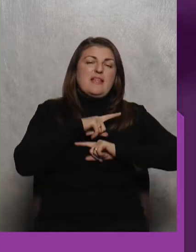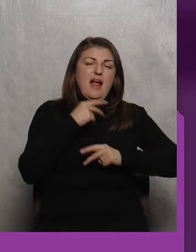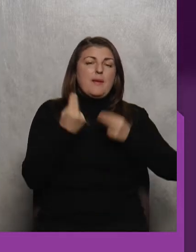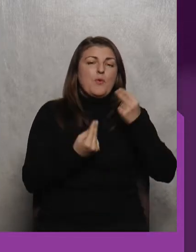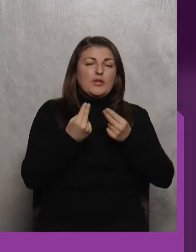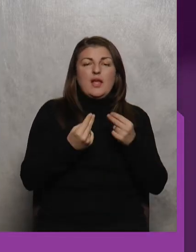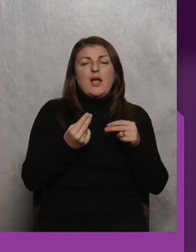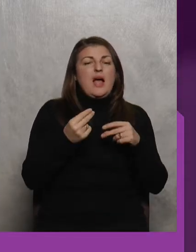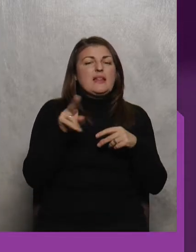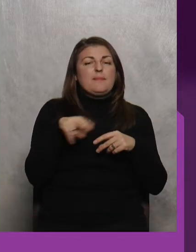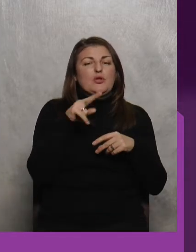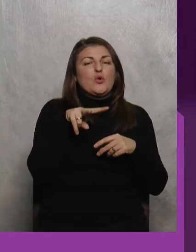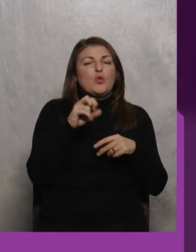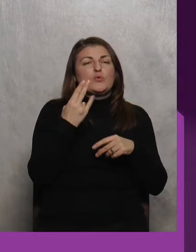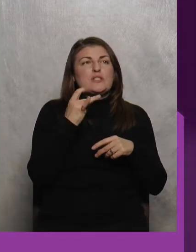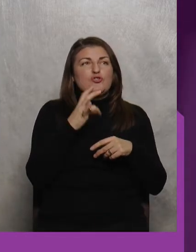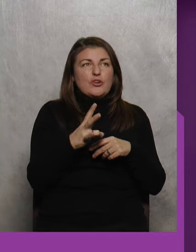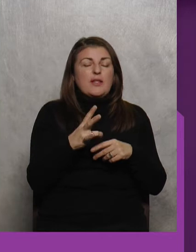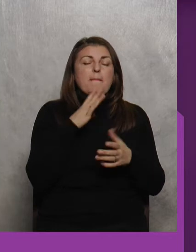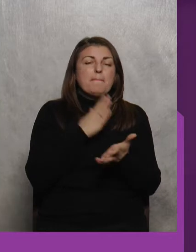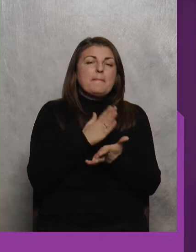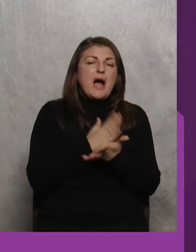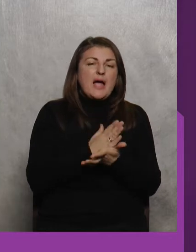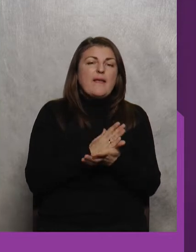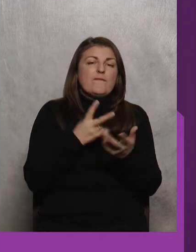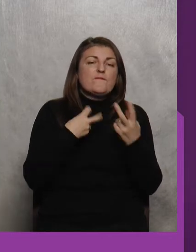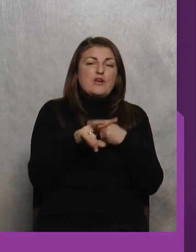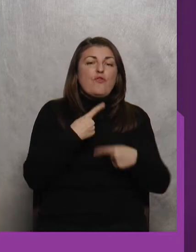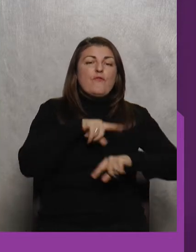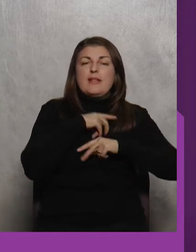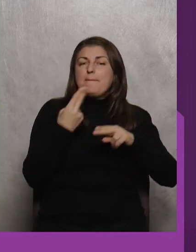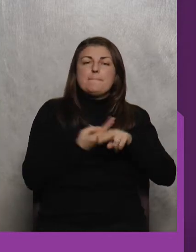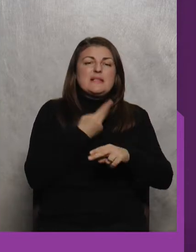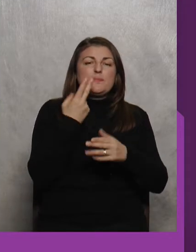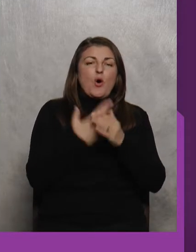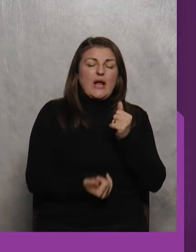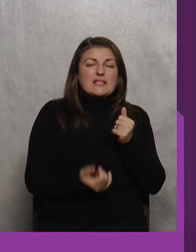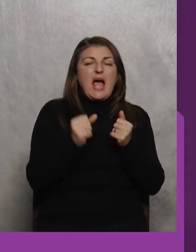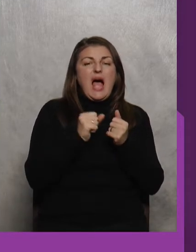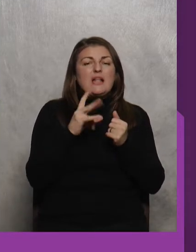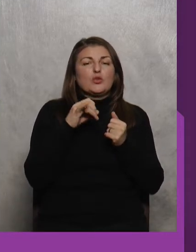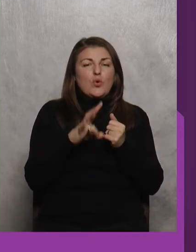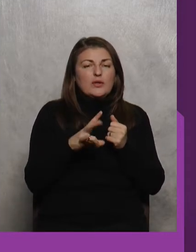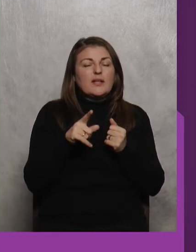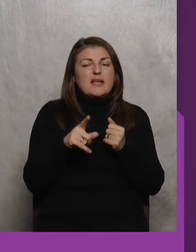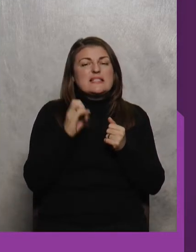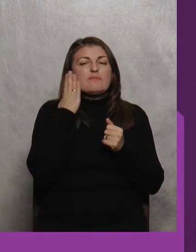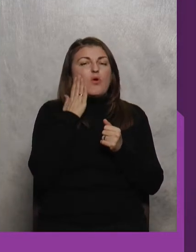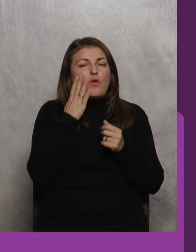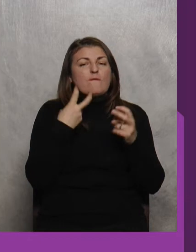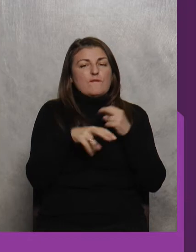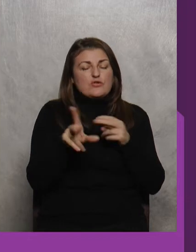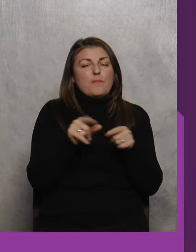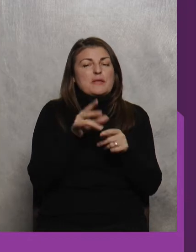поєдинок. Дмитро Луцишин вийшов у фінал без поразки. Антон з Молдови